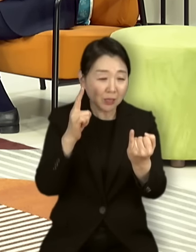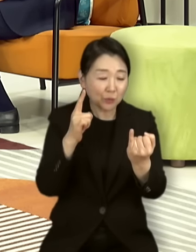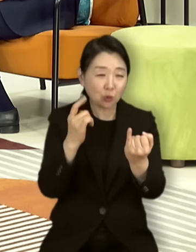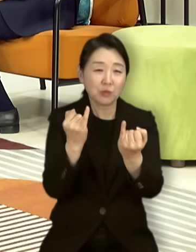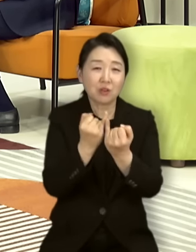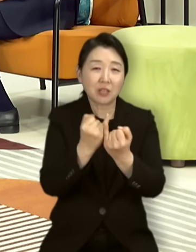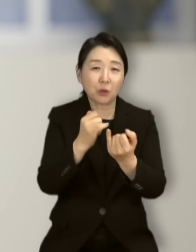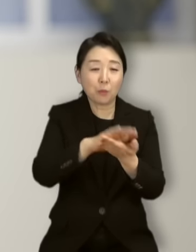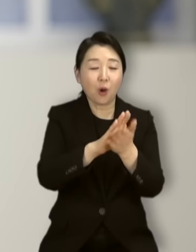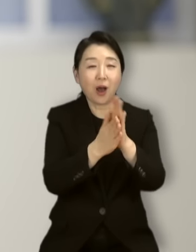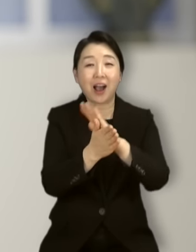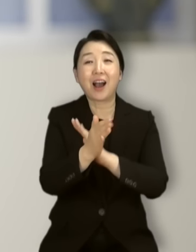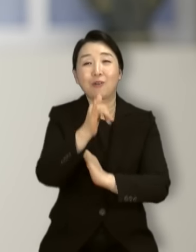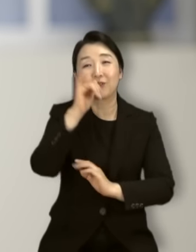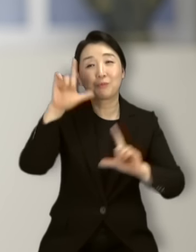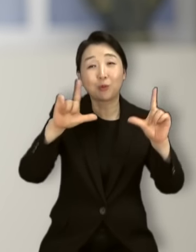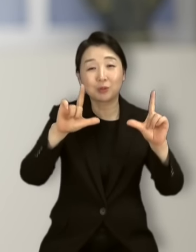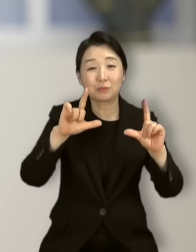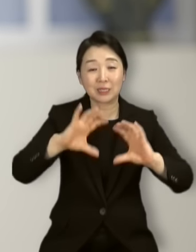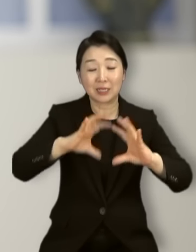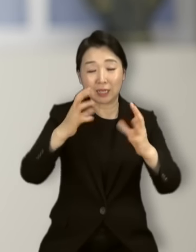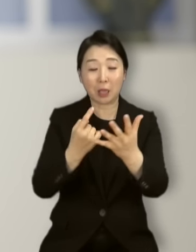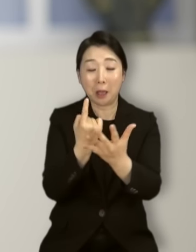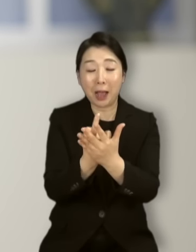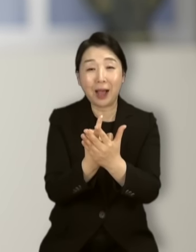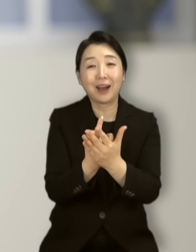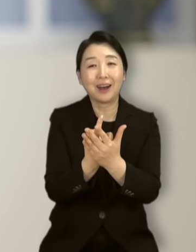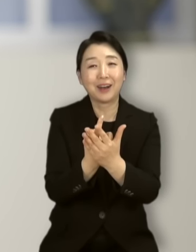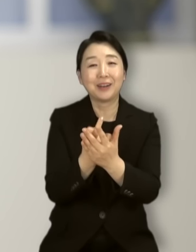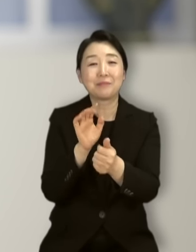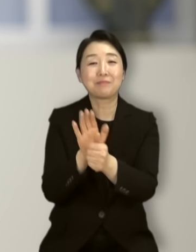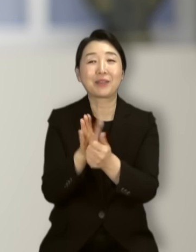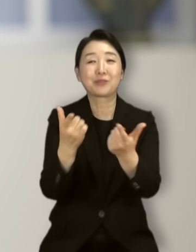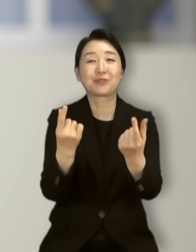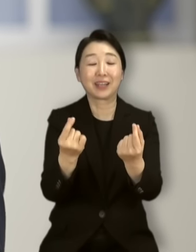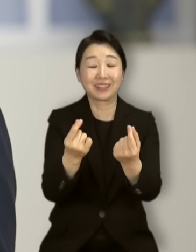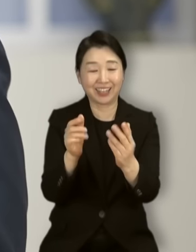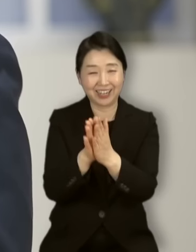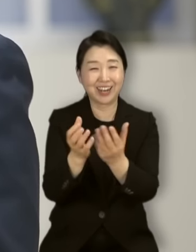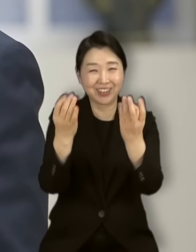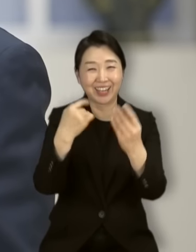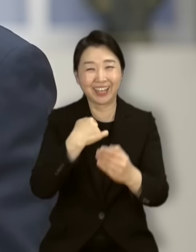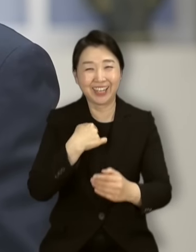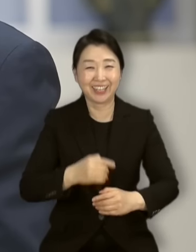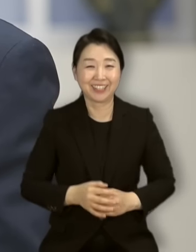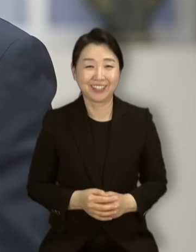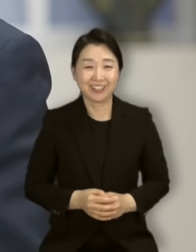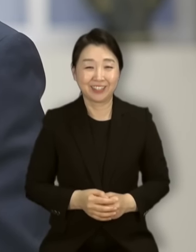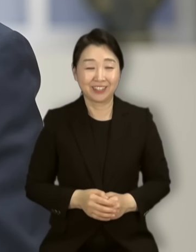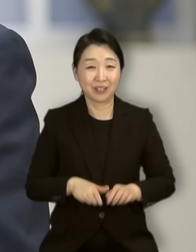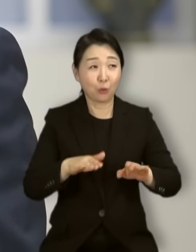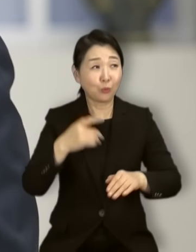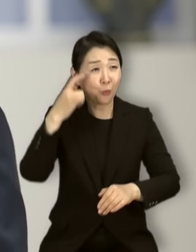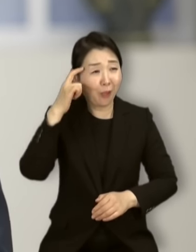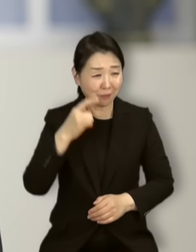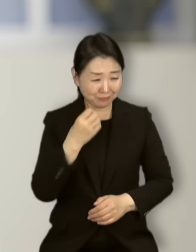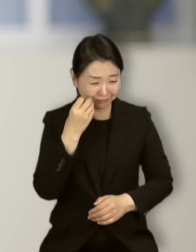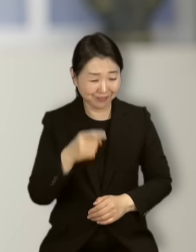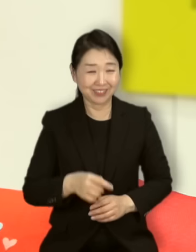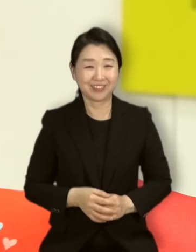어 오늘 왜 그러지 다들 오 와 야 진짜 좀